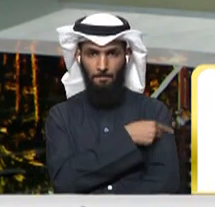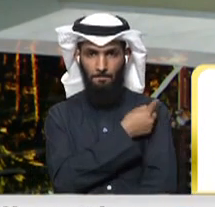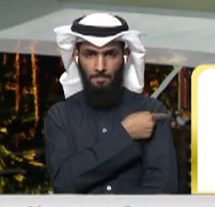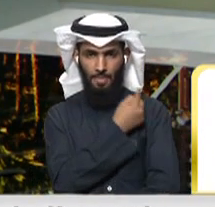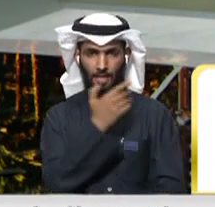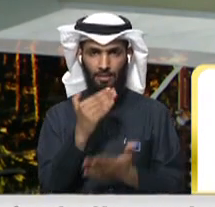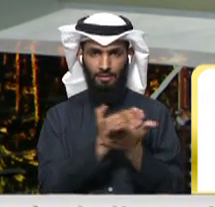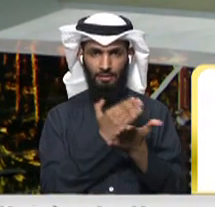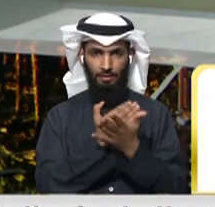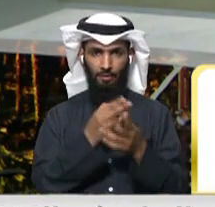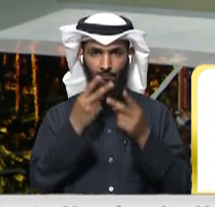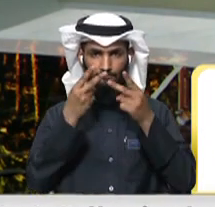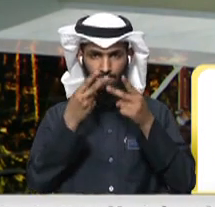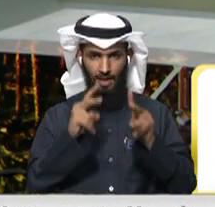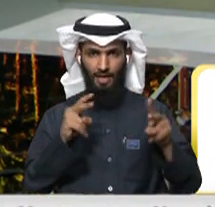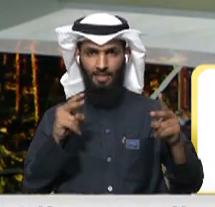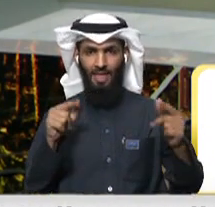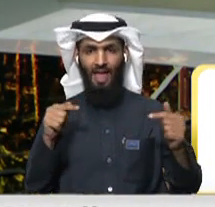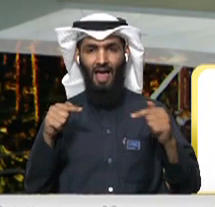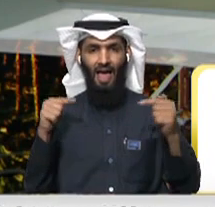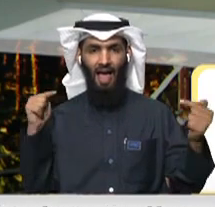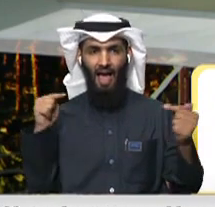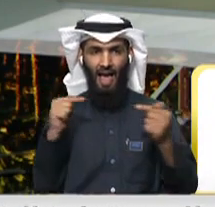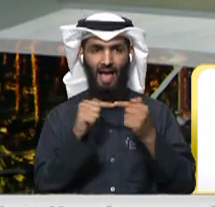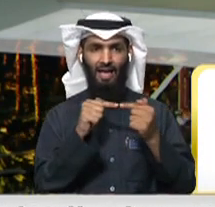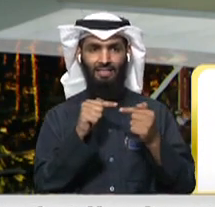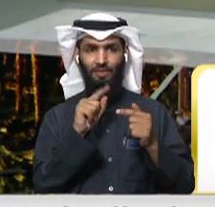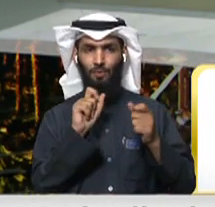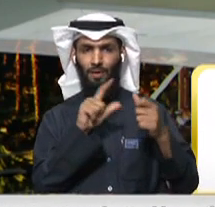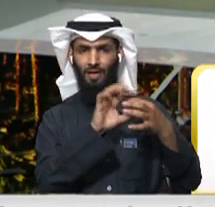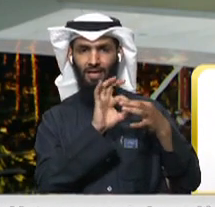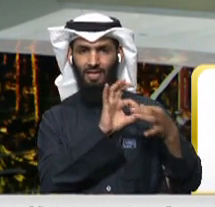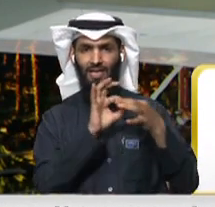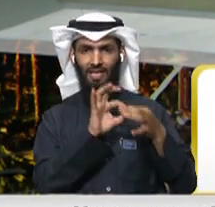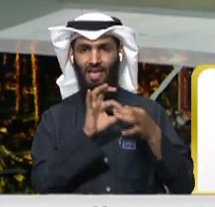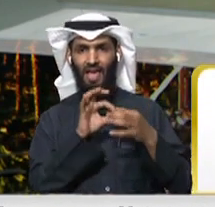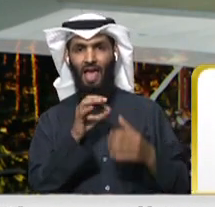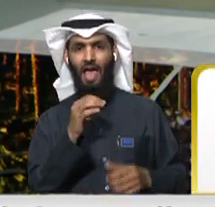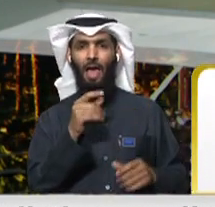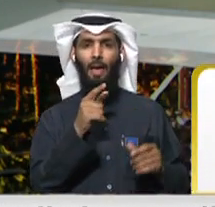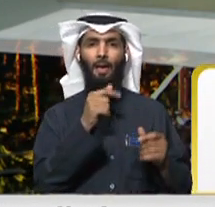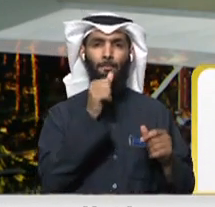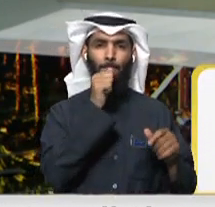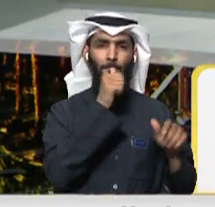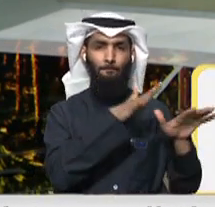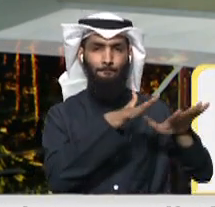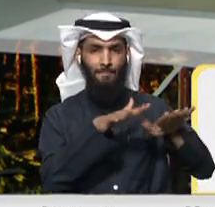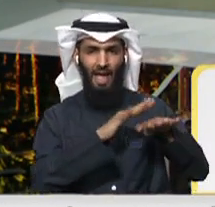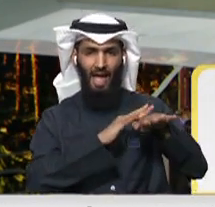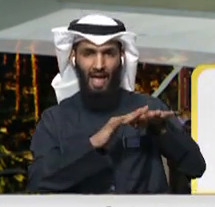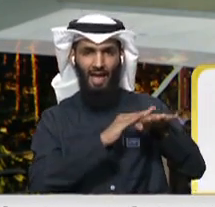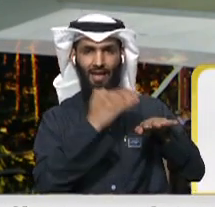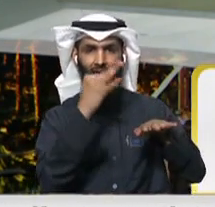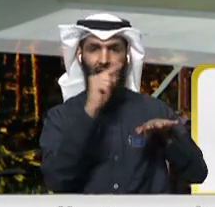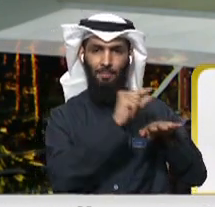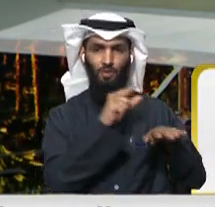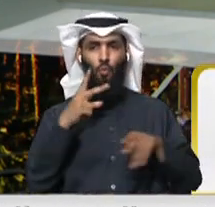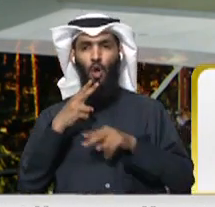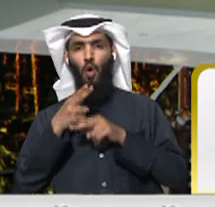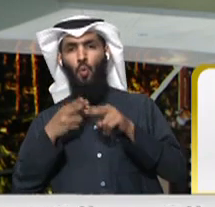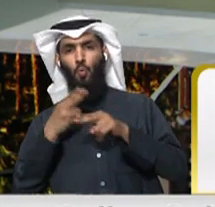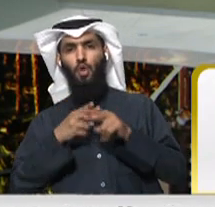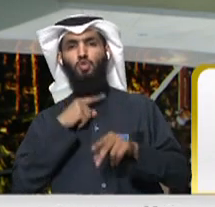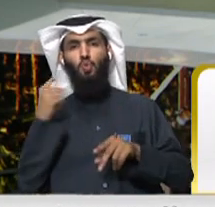افتتاح الخط الملاحي المنتظم بين ميناء حمد وميناء الشويخ الى جانب توقيع مؤسسه البترول الكويتيه